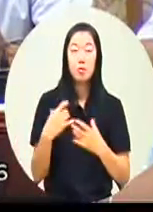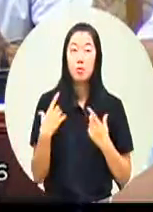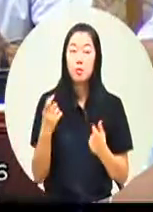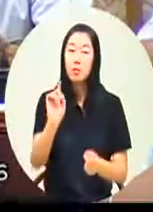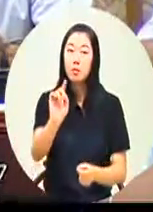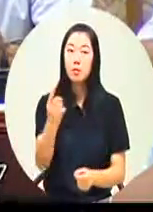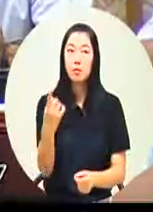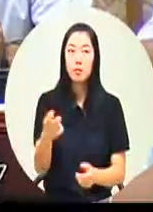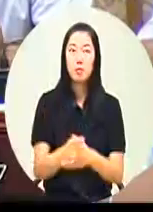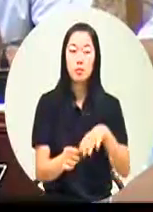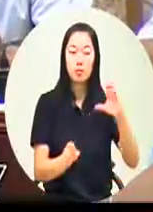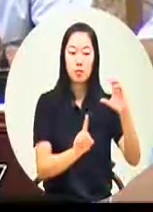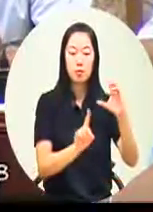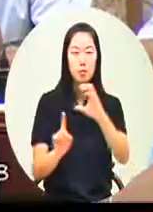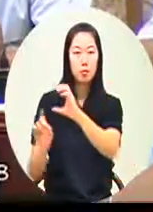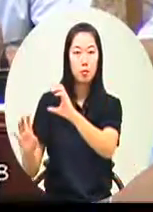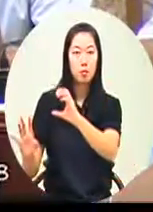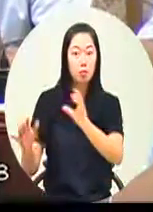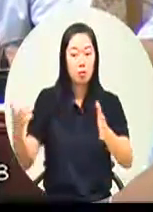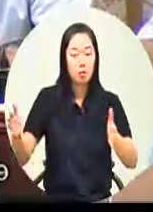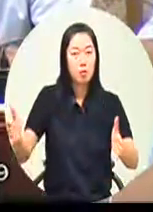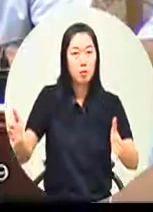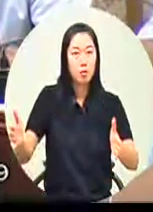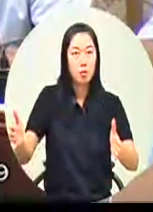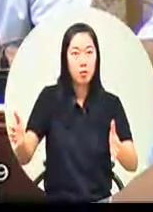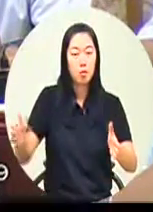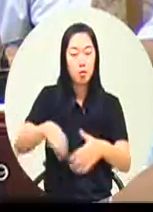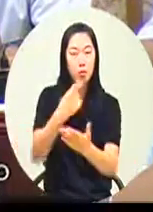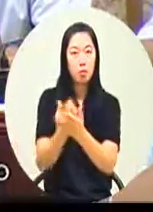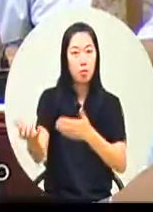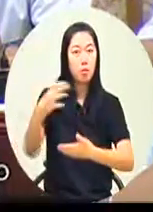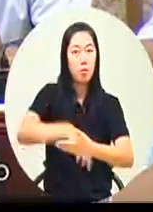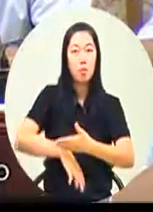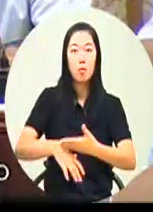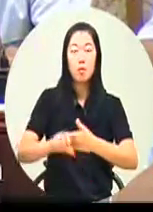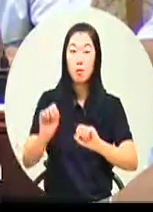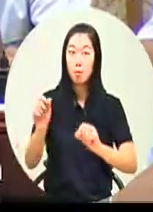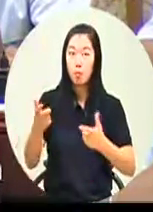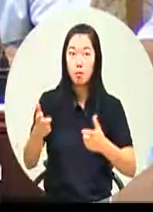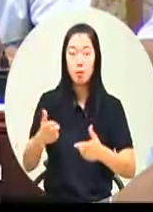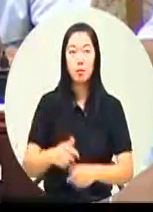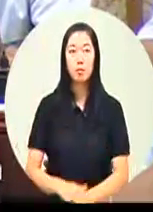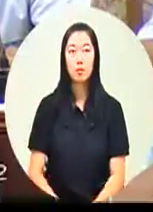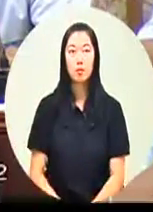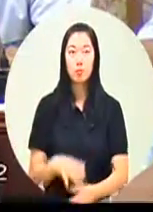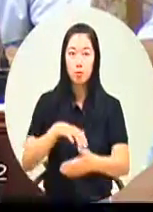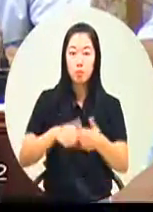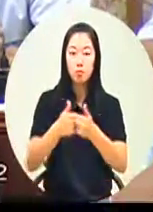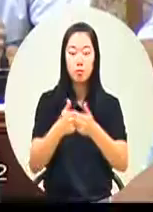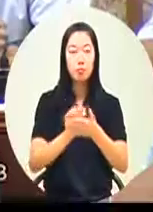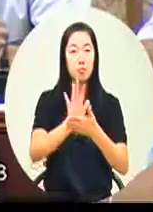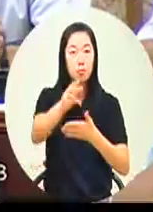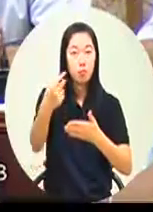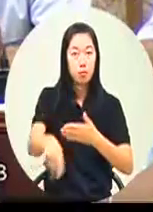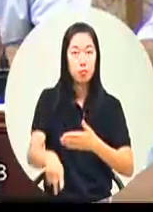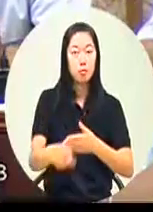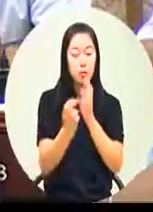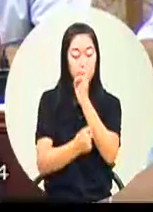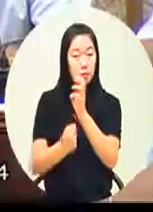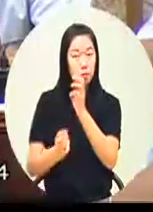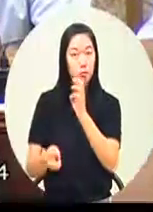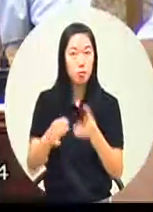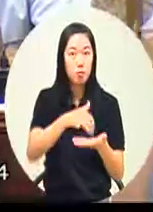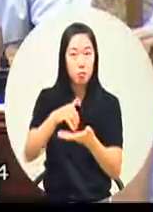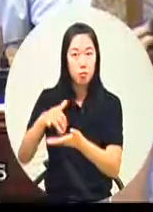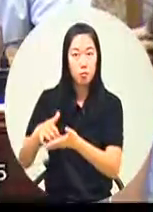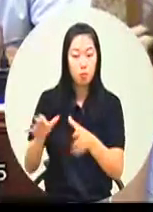有到西十四，所以他的营运的成本部分就不能全部都算在里面。啊、所以这里面吼，是不是我们会后再把那个这些详细计算的资